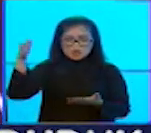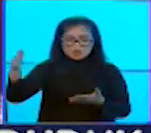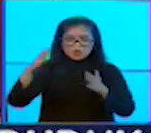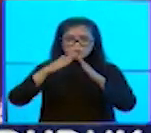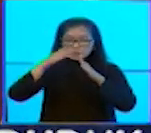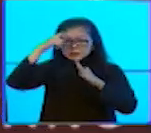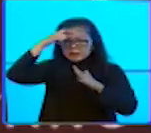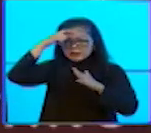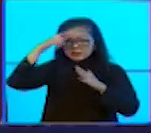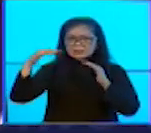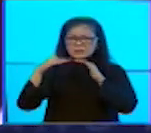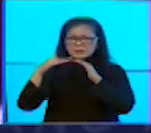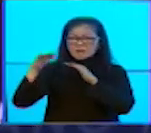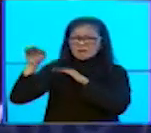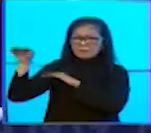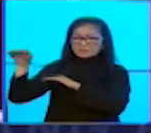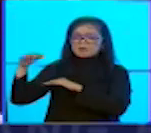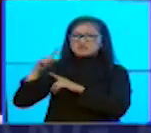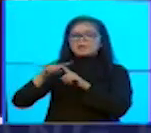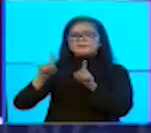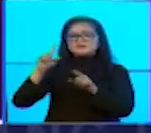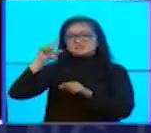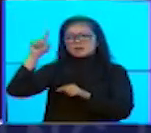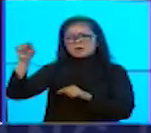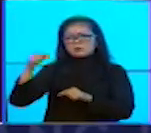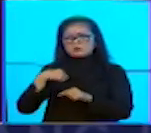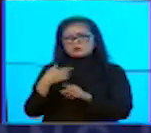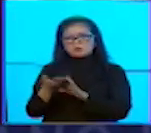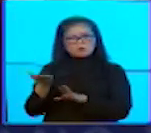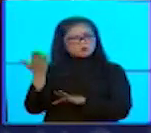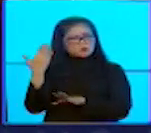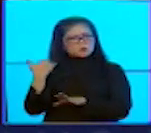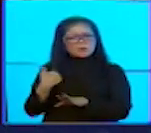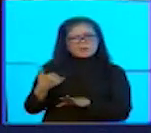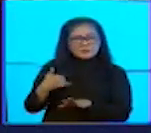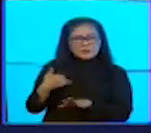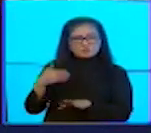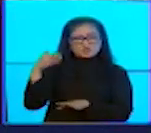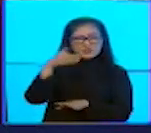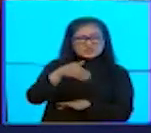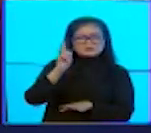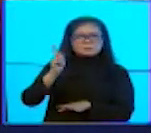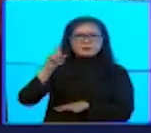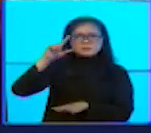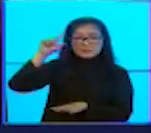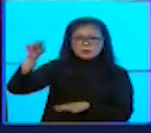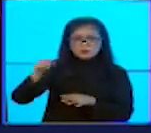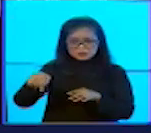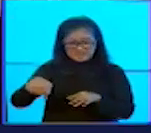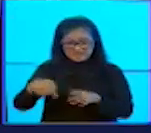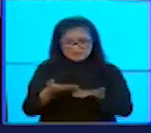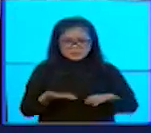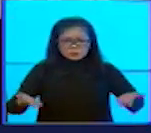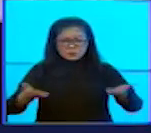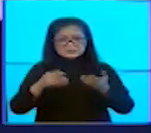saya tadinya saya enggak mau vaksin, Pak, karena jauh nih ke puskesmas. Pas sekarang di sekitar lingkungan sini udah ada vaksin gratis,